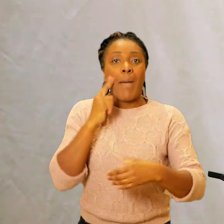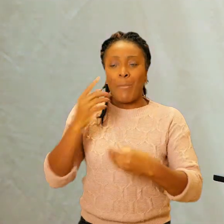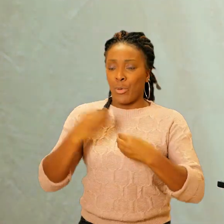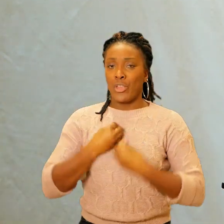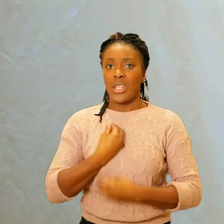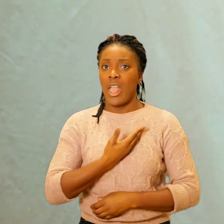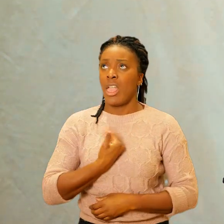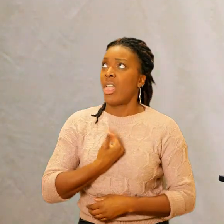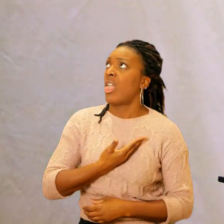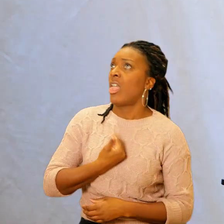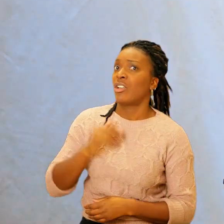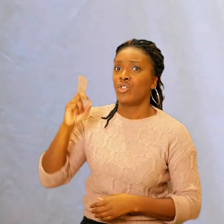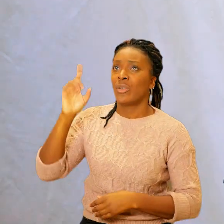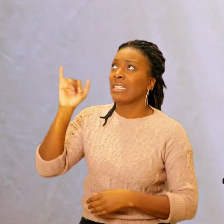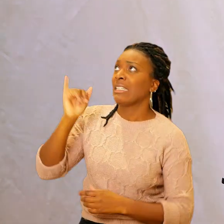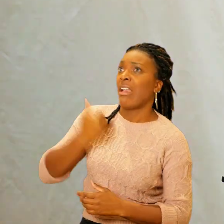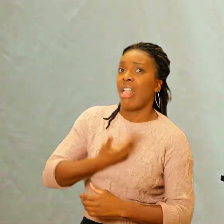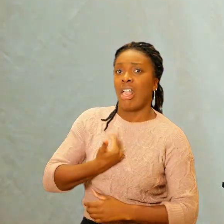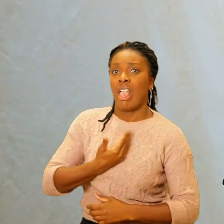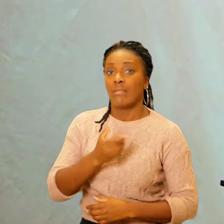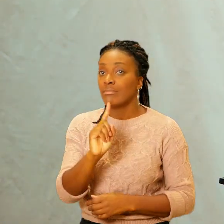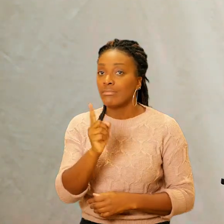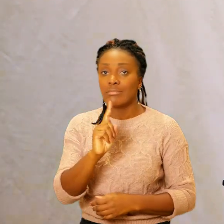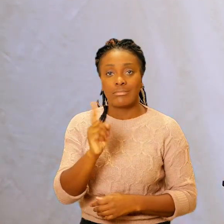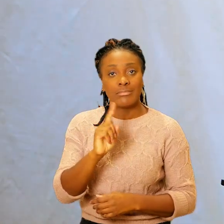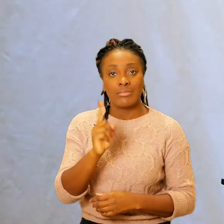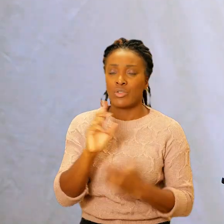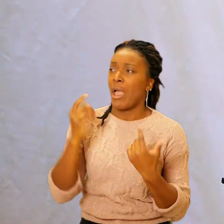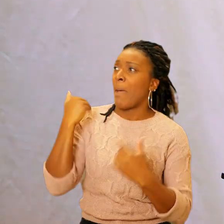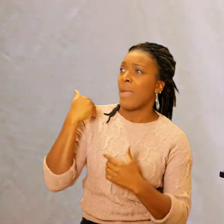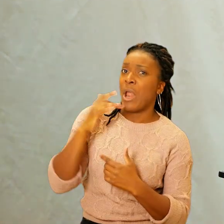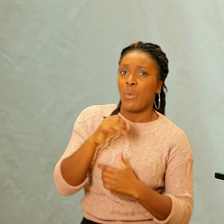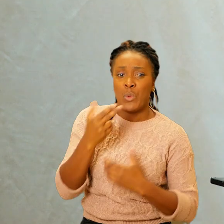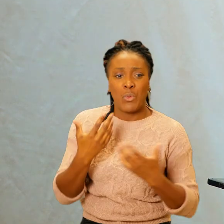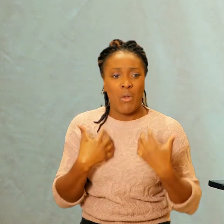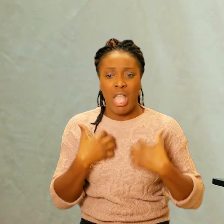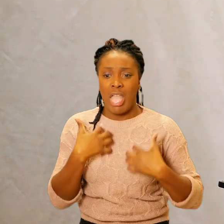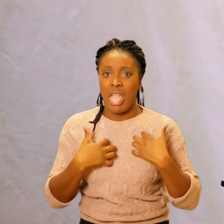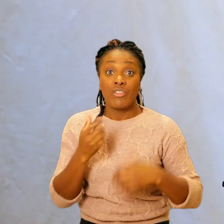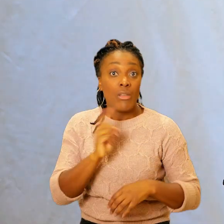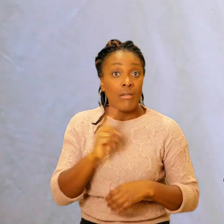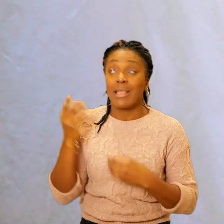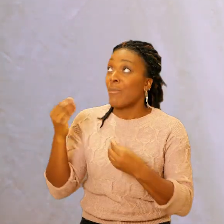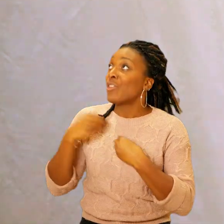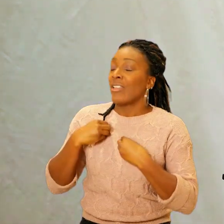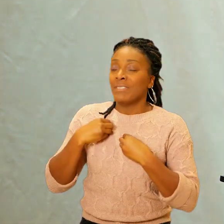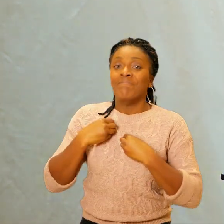douter de la parole de Dieu, de qui est Dieu, de ton appel. Elle vient te pousser en avant.